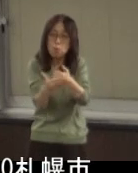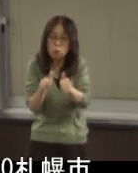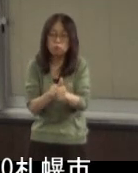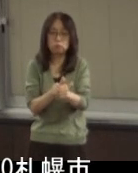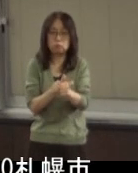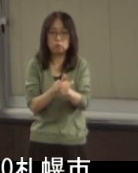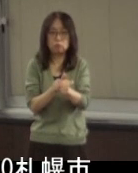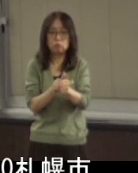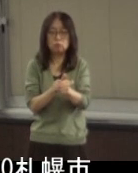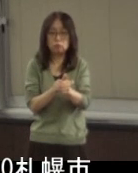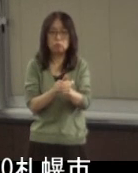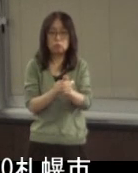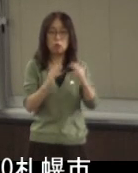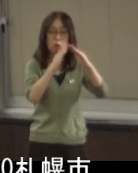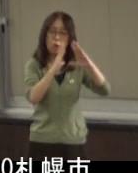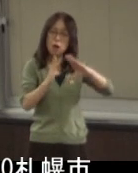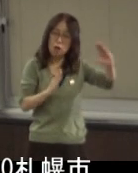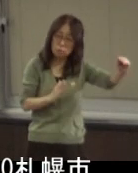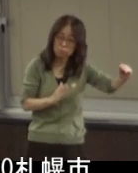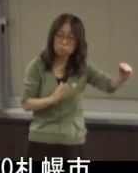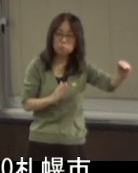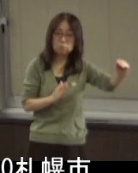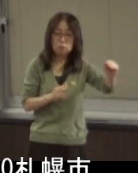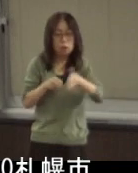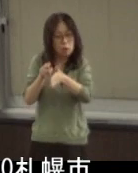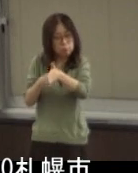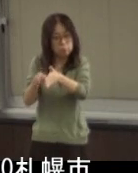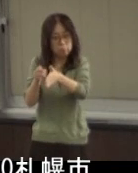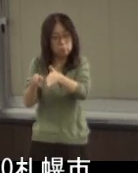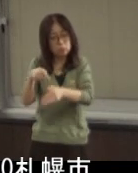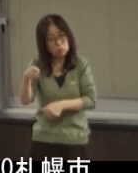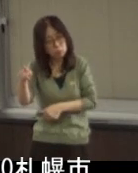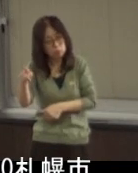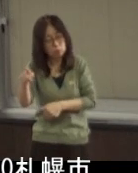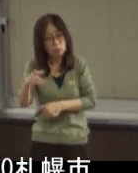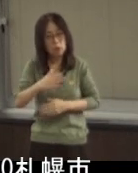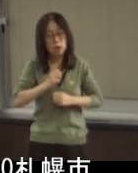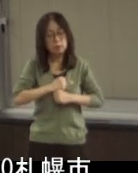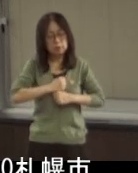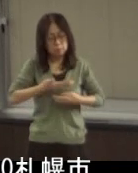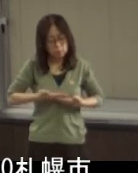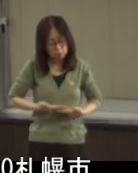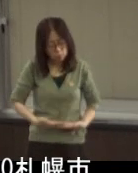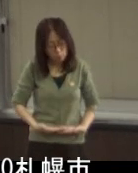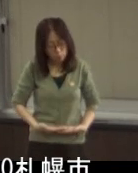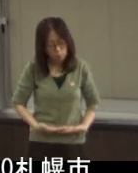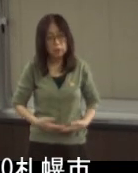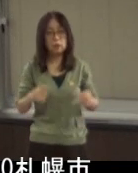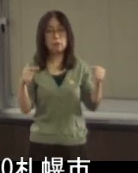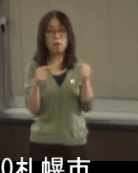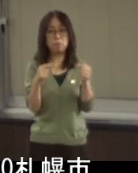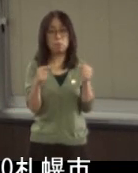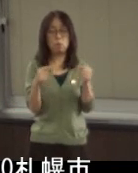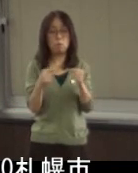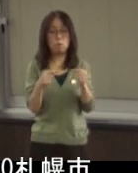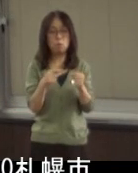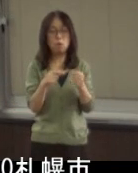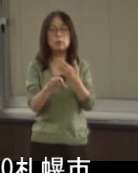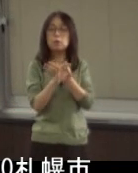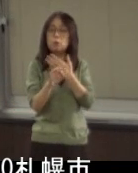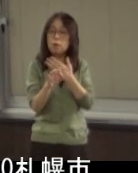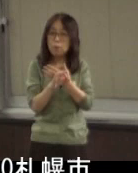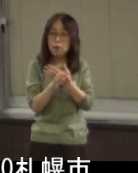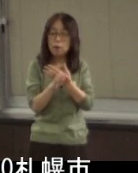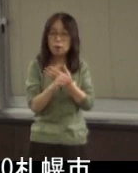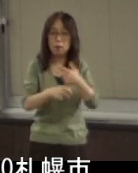行についても今一度慎重にご検討をいただいて、例えばテレビ会議やオ